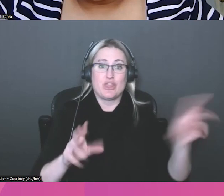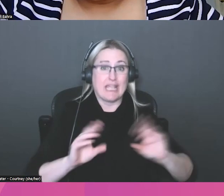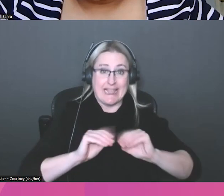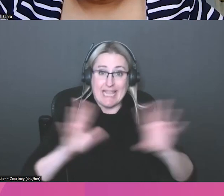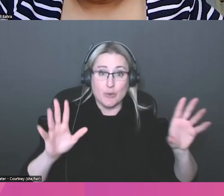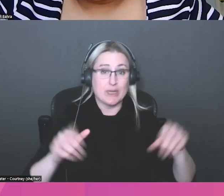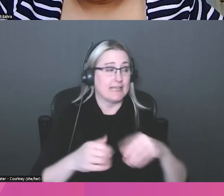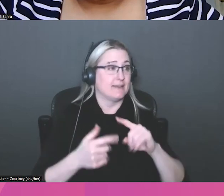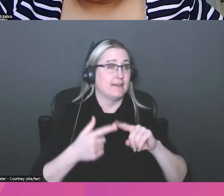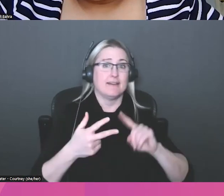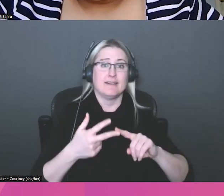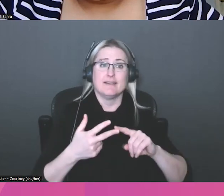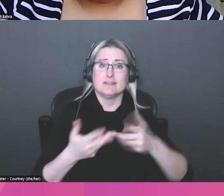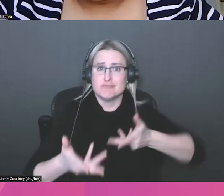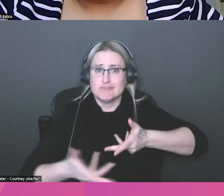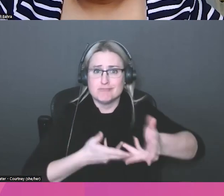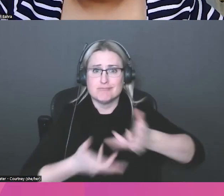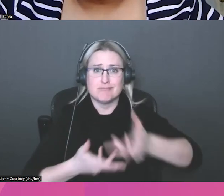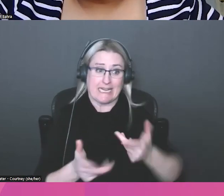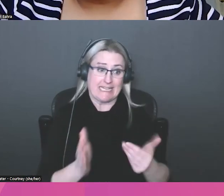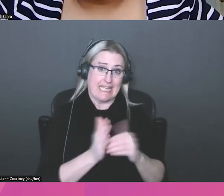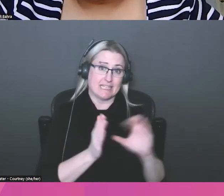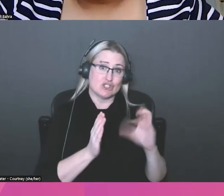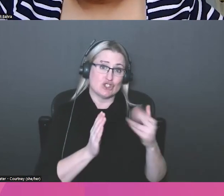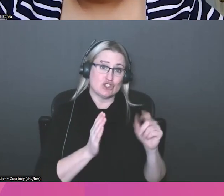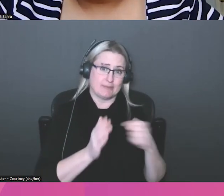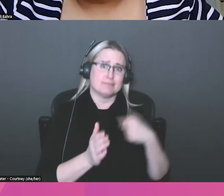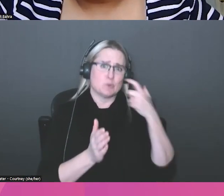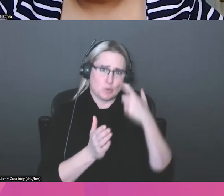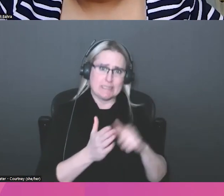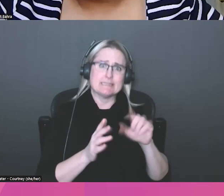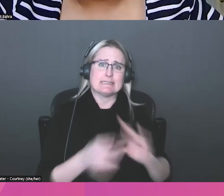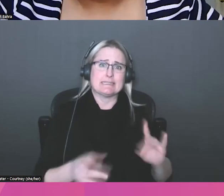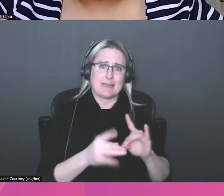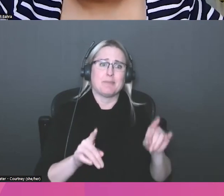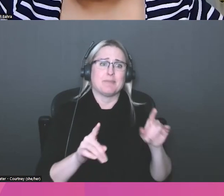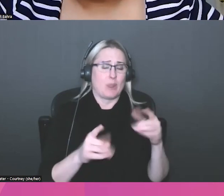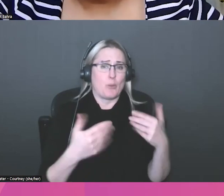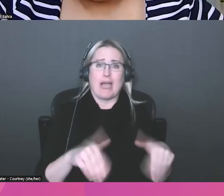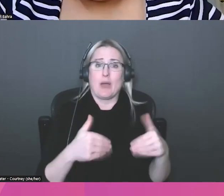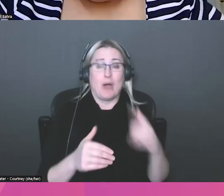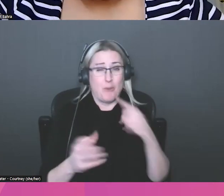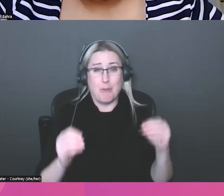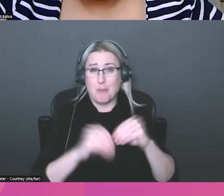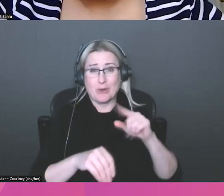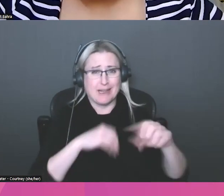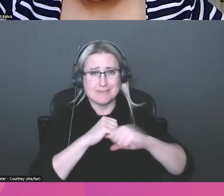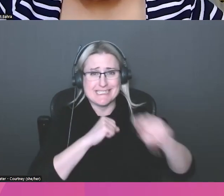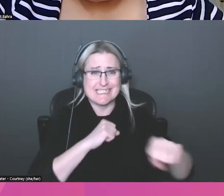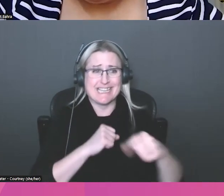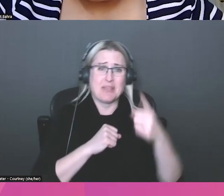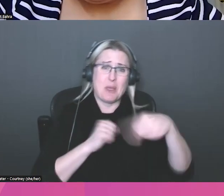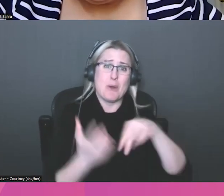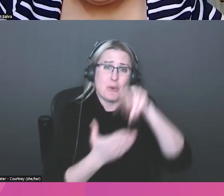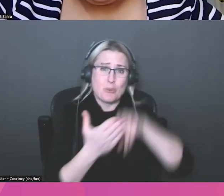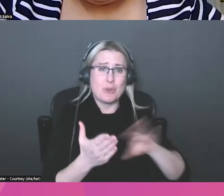la clarté de vos propos, et vraiment, je reprends les commentaires dans le clavardage. On aimerait bien qu'il y ait plus de temps pour en